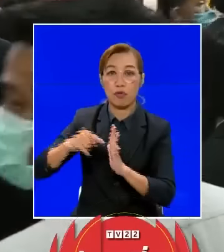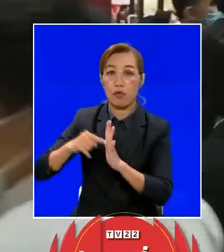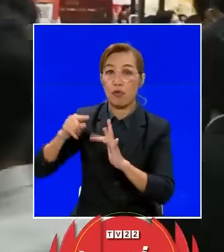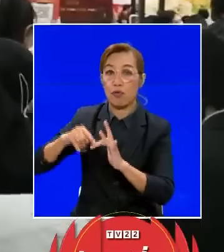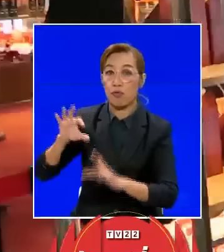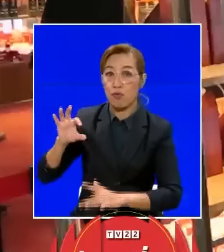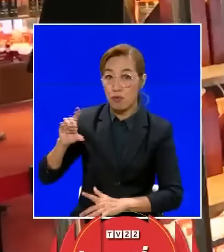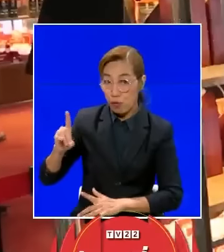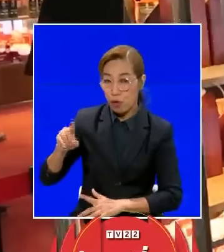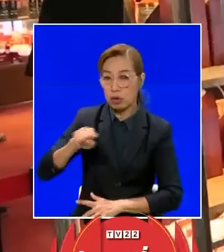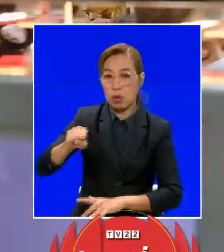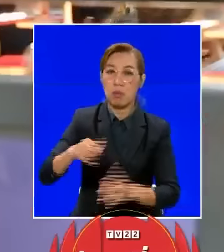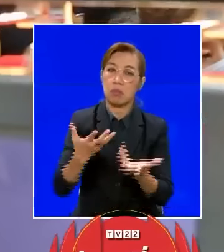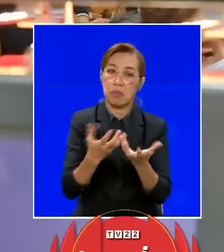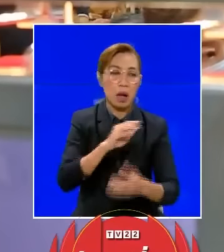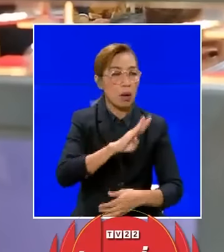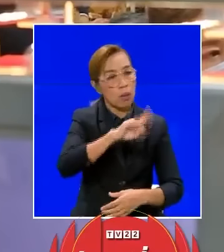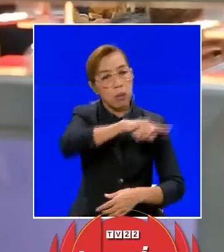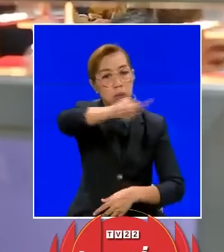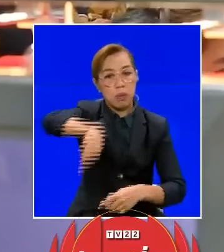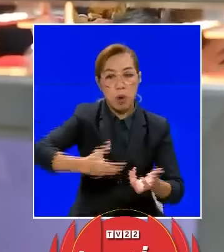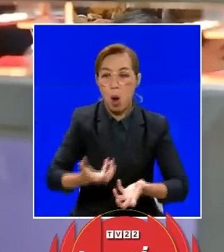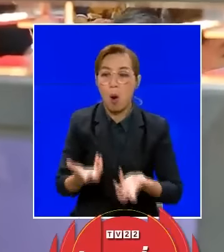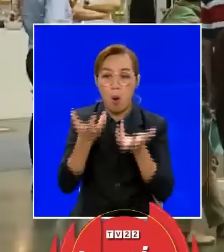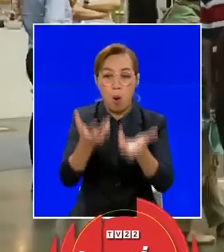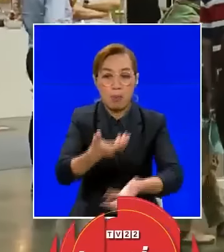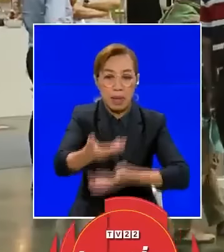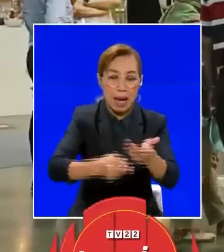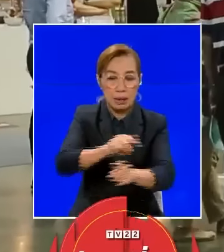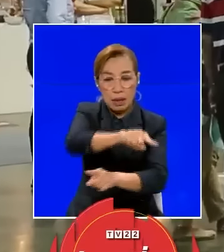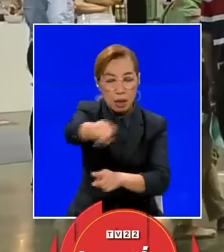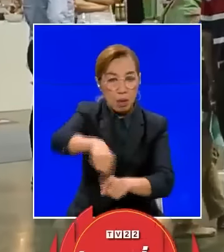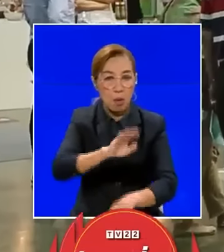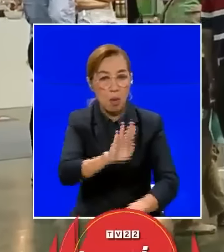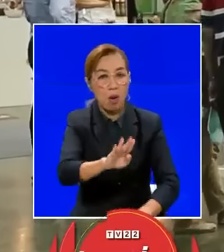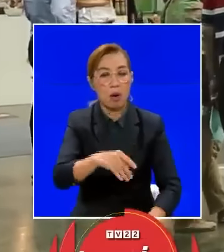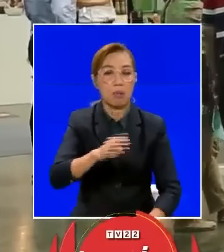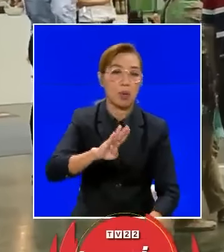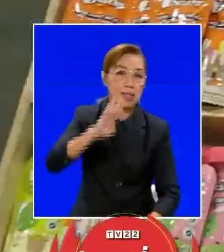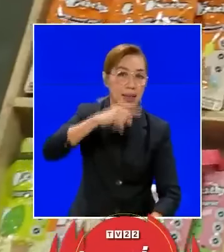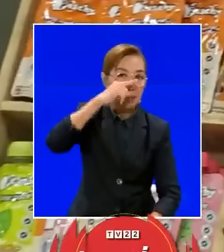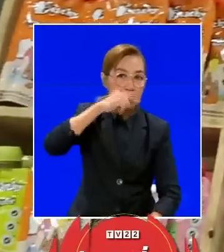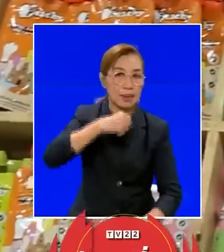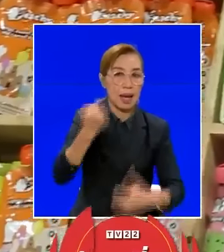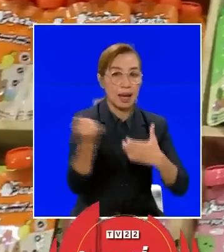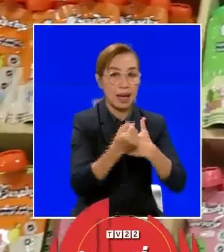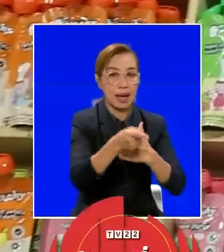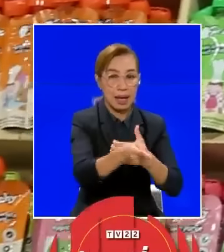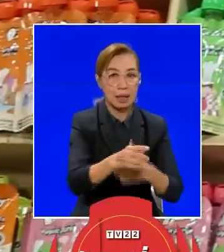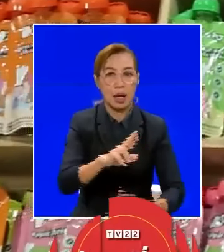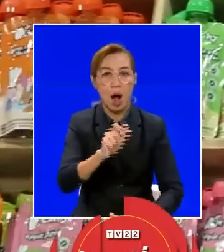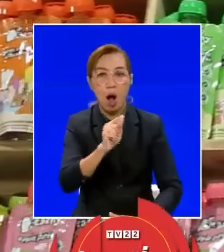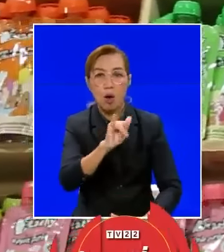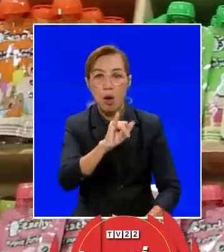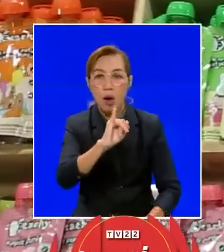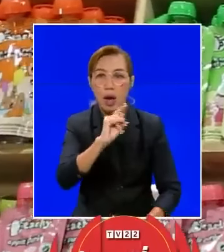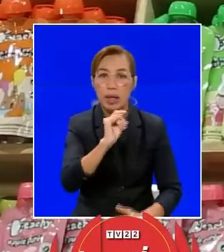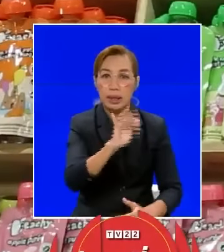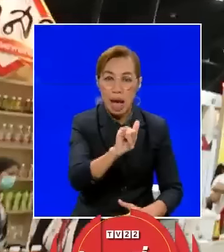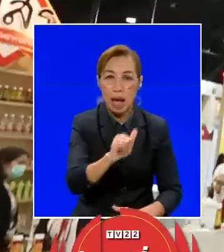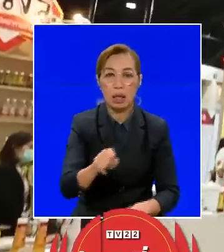บรนด์มานำเสนอเลยนะคะไฮไลท์จะมีสินค้ากลุ่ม Thailand Soft Power อย่างแบรนด์รอยไทยแกงไท